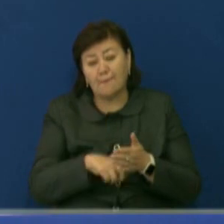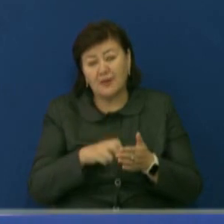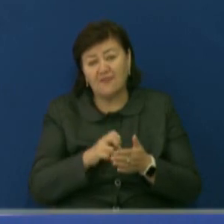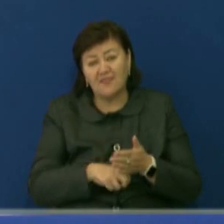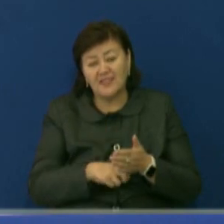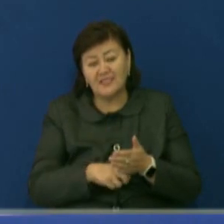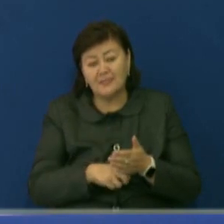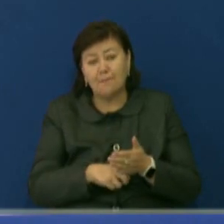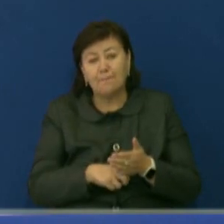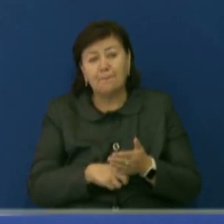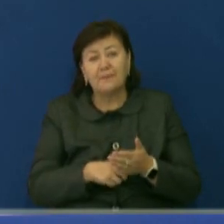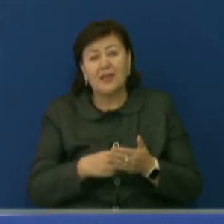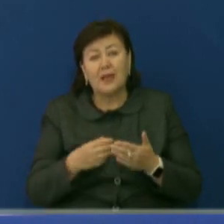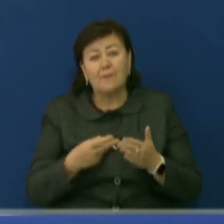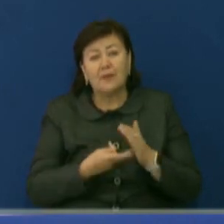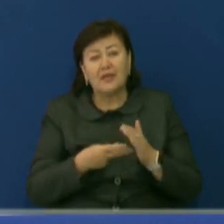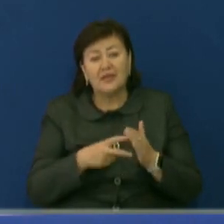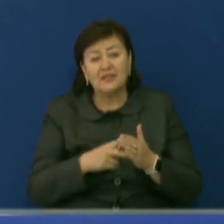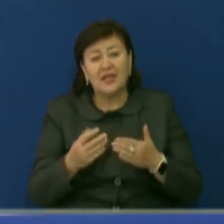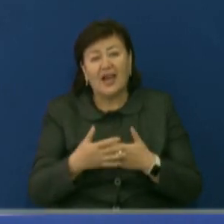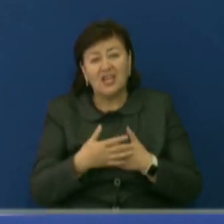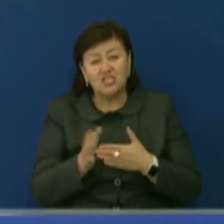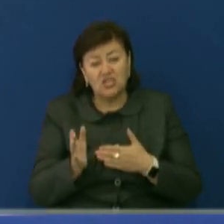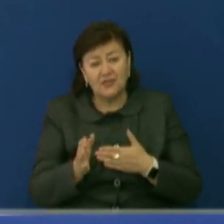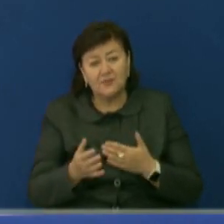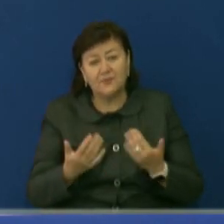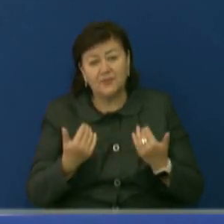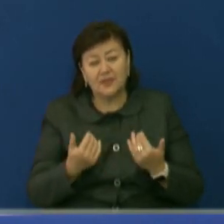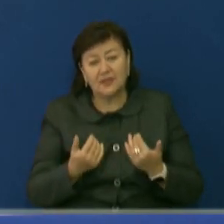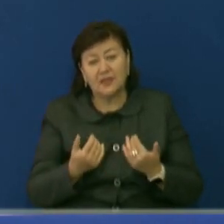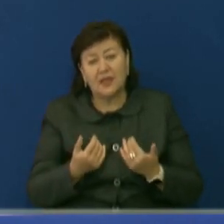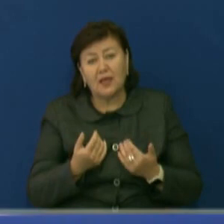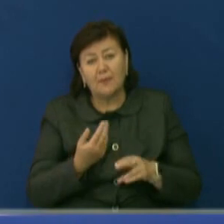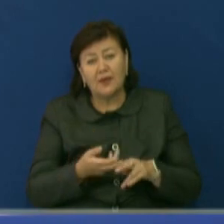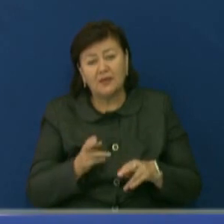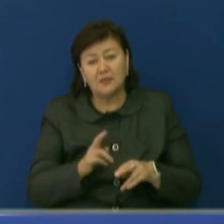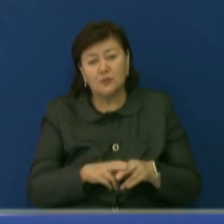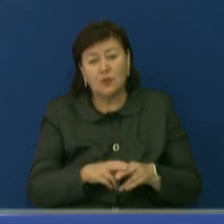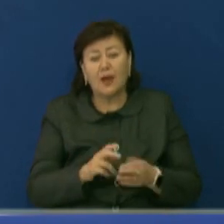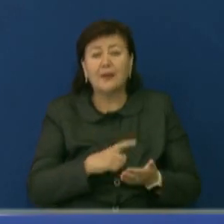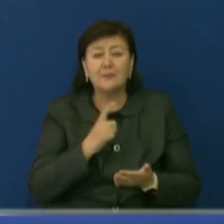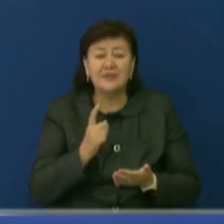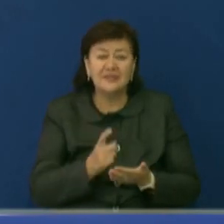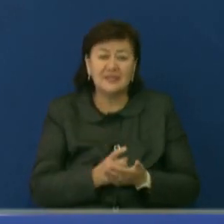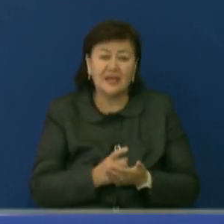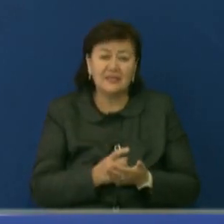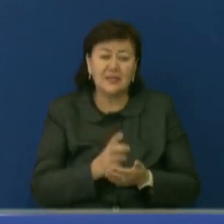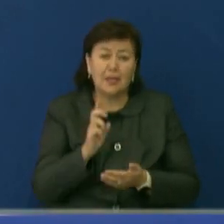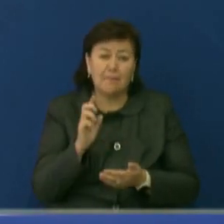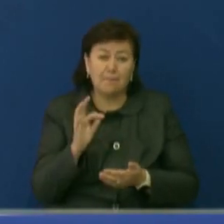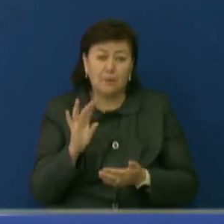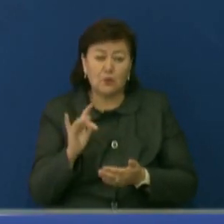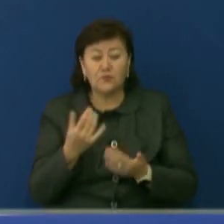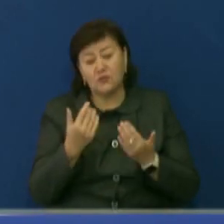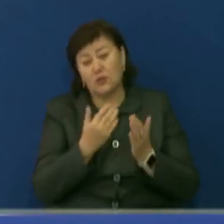председателя правления госкорпорации «Правительство для граждан» Адиля Кожикова, поскольку обязательное бронирование является главным требованием санитарных врачей,